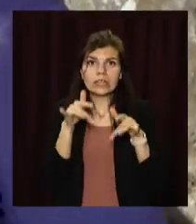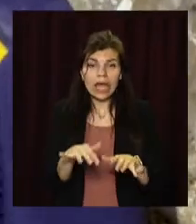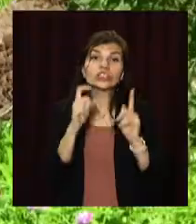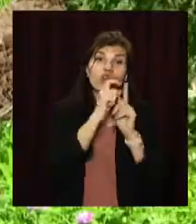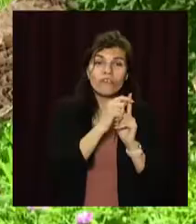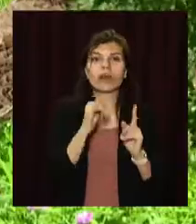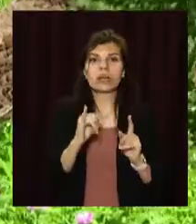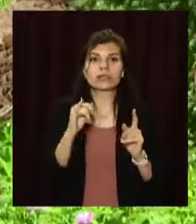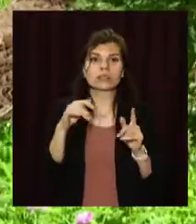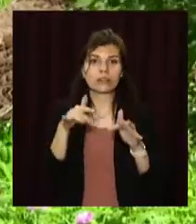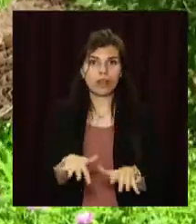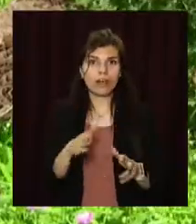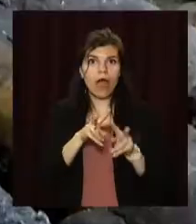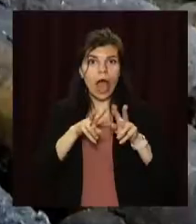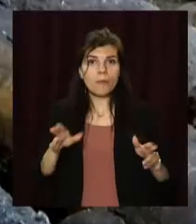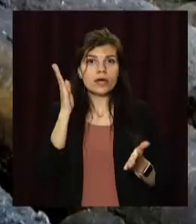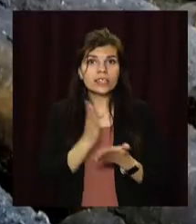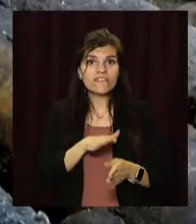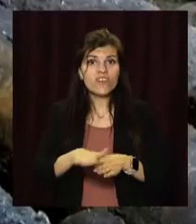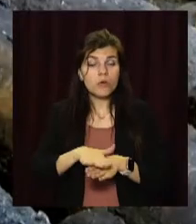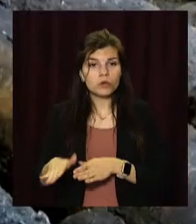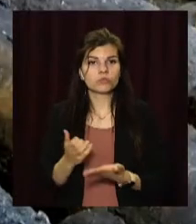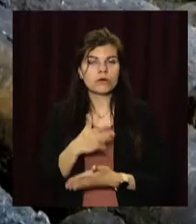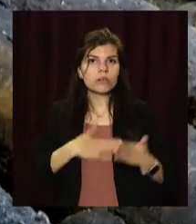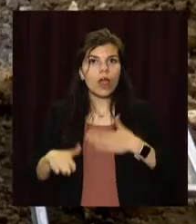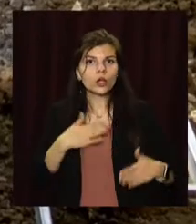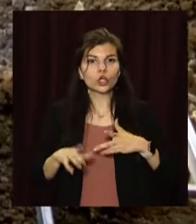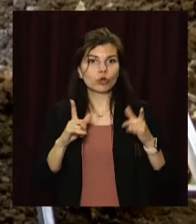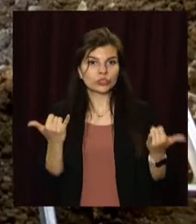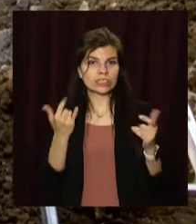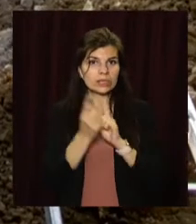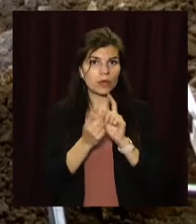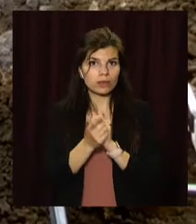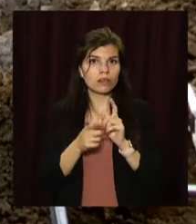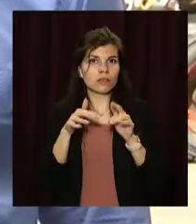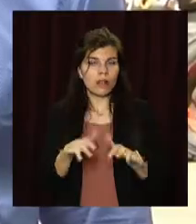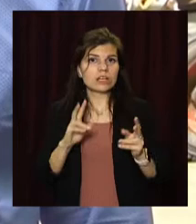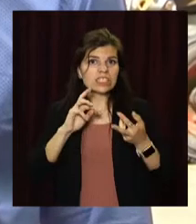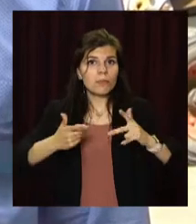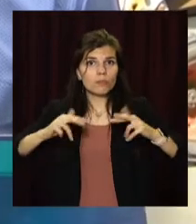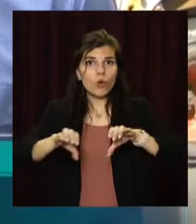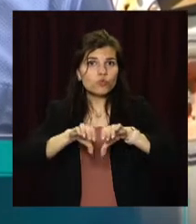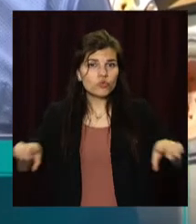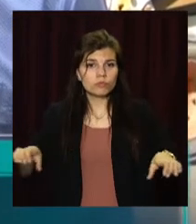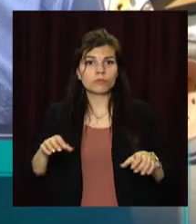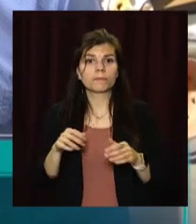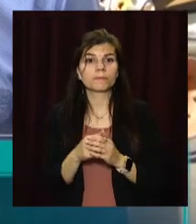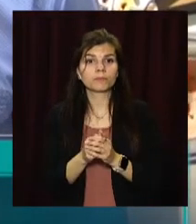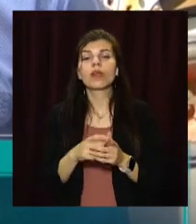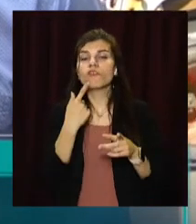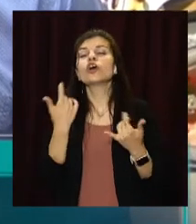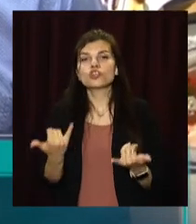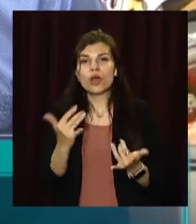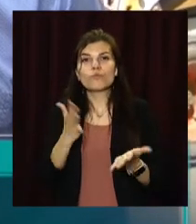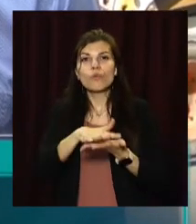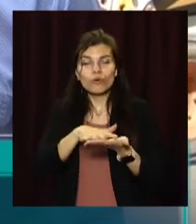за іншими адресами, кажуть комунальники. Цьогоріч планують замінити мережі в кількох десятках будинків. Комунальне підприємство «Добробут» продовжує